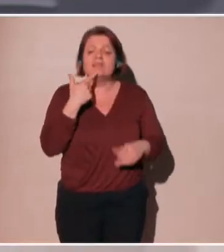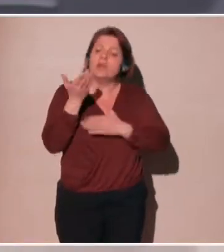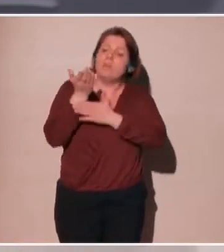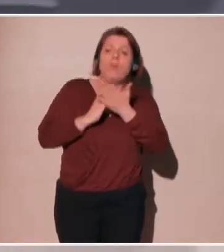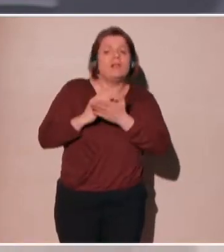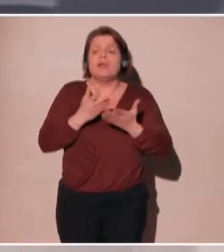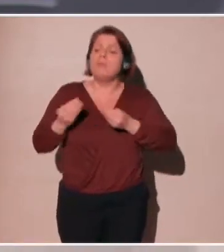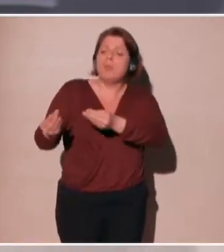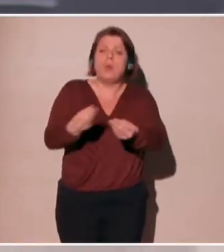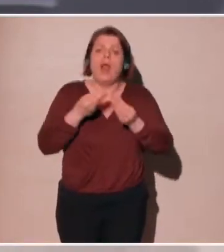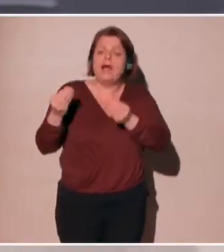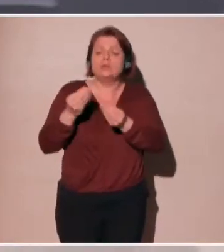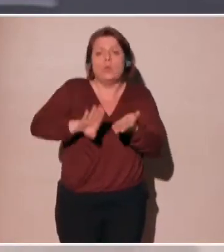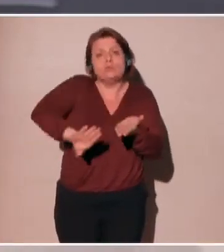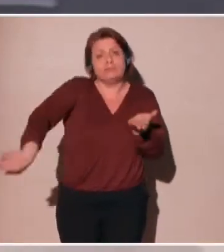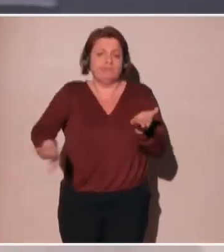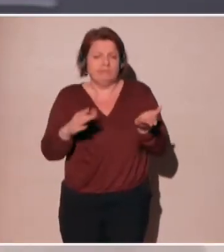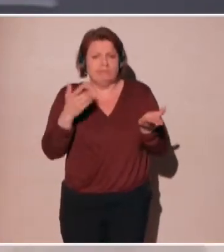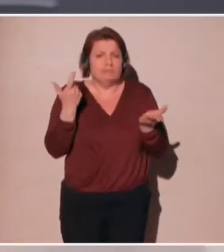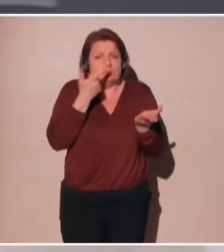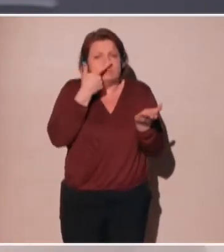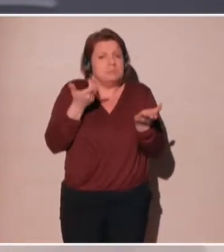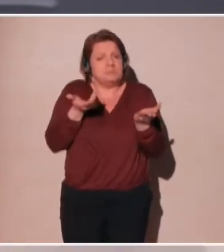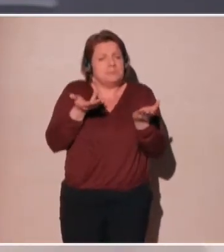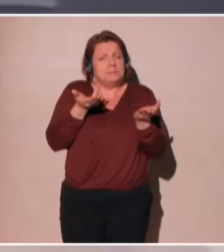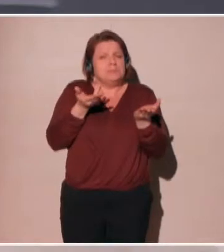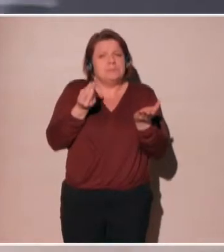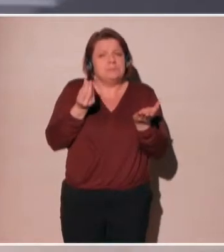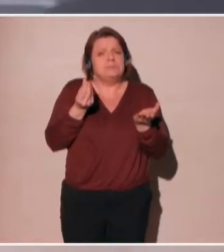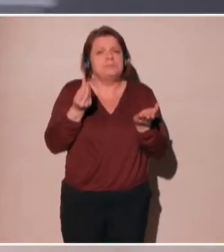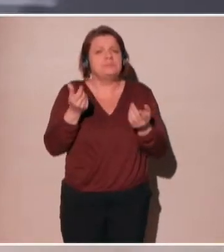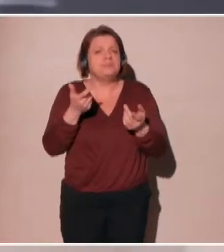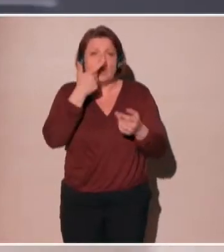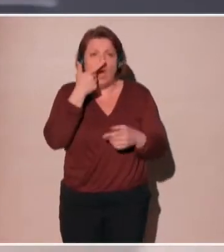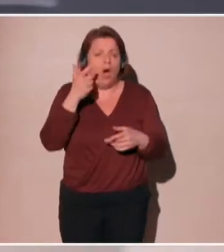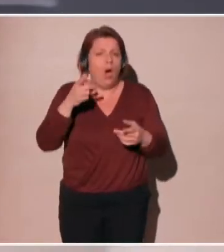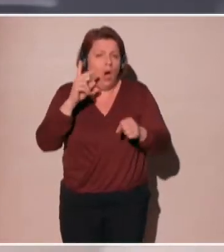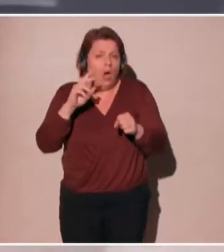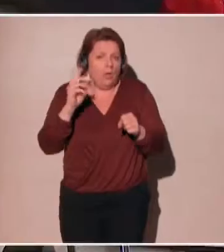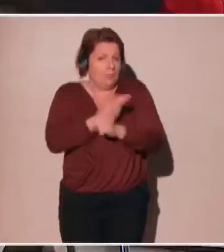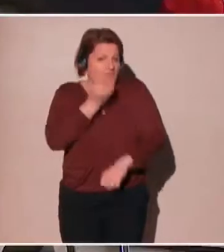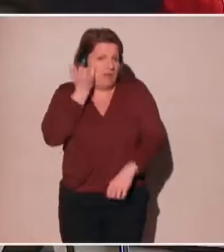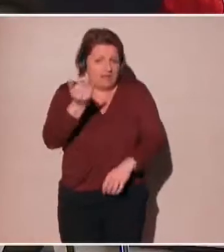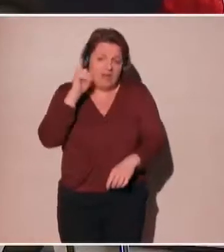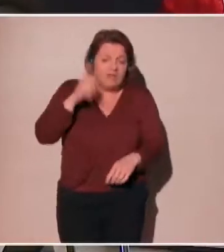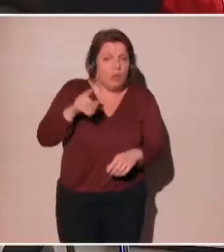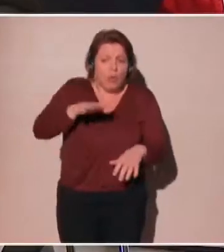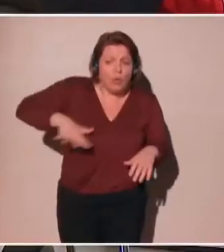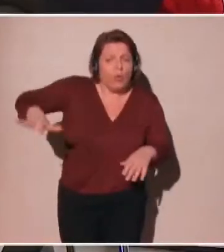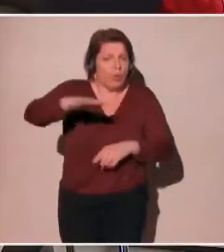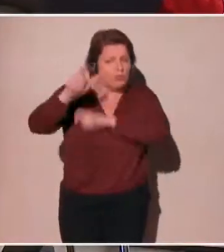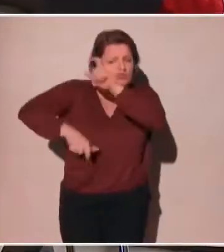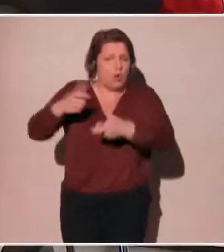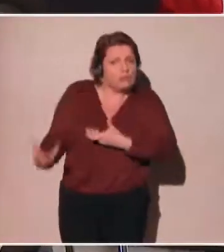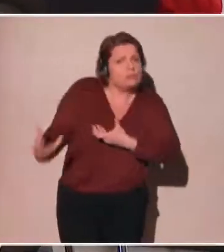la population, en tout cas une grande partie de la population, est, semble-t-il, une très mauvaise idée. Il faut impliquer davantage de gens. Oui, et